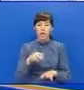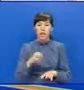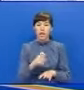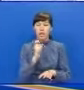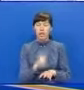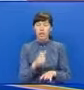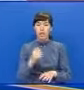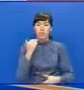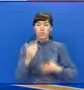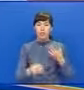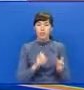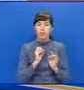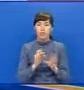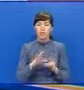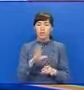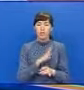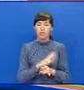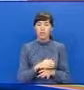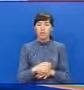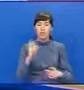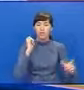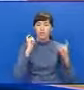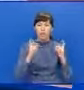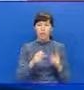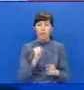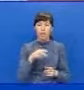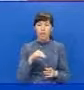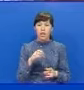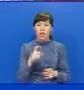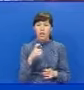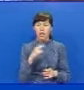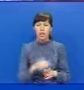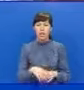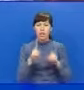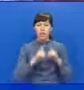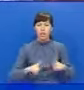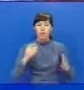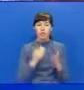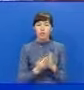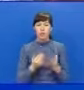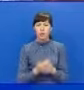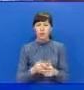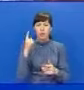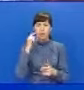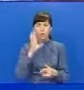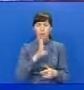туралы жан-жақты әңгіме айтты. Ал студенттер қауымы Әлихан Бөкейхан туралы ерекше мағлұматтар естіп